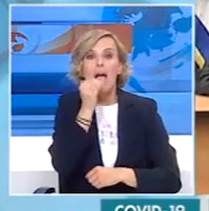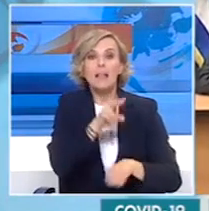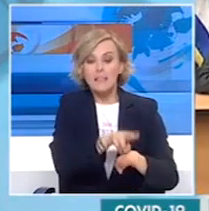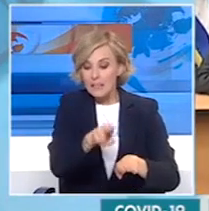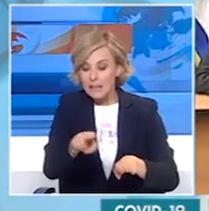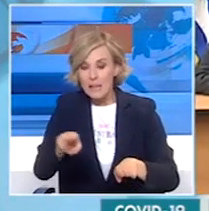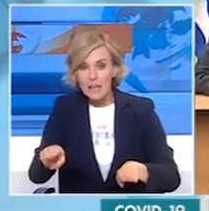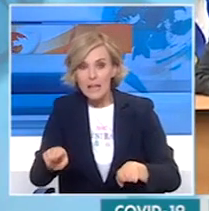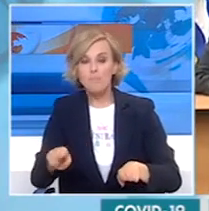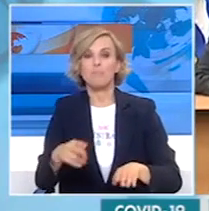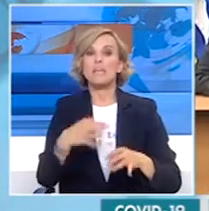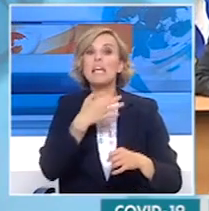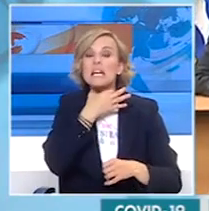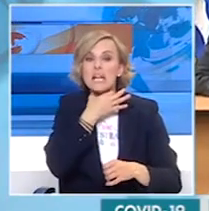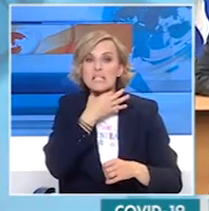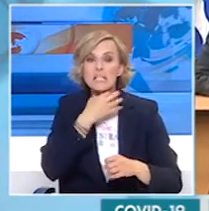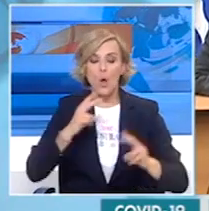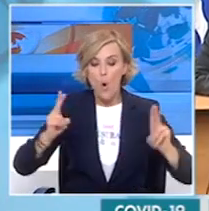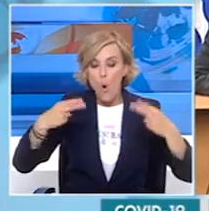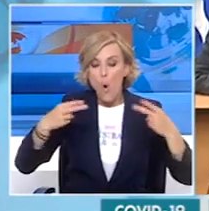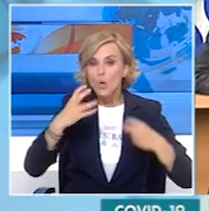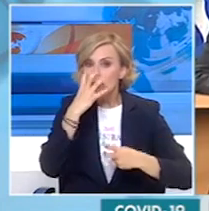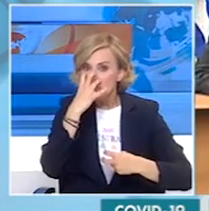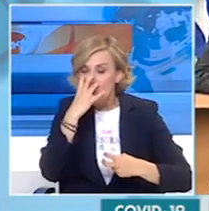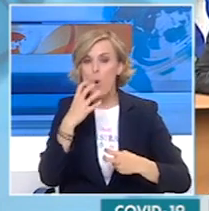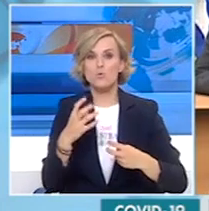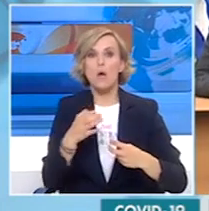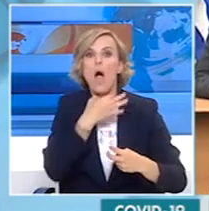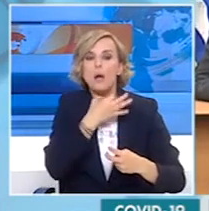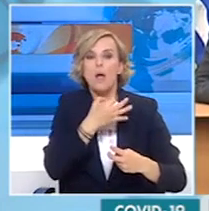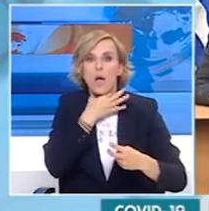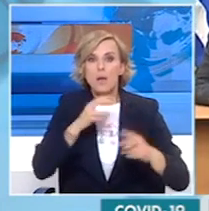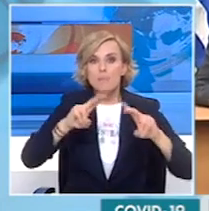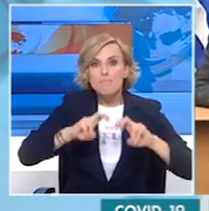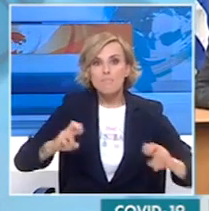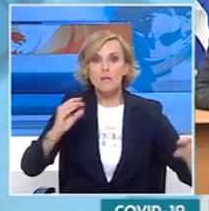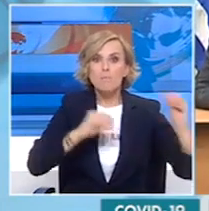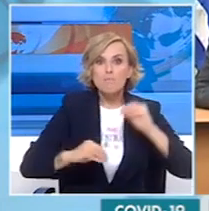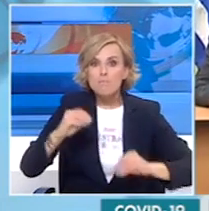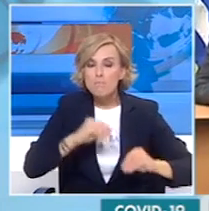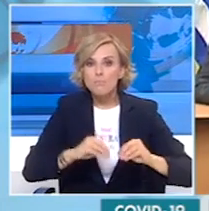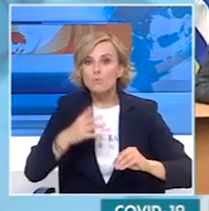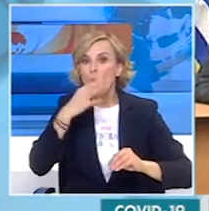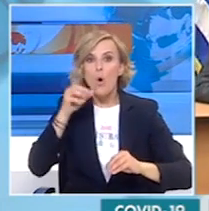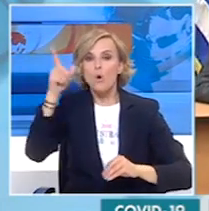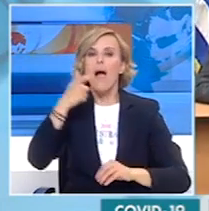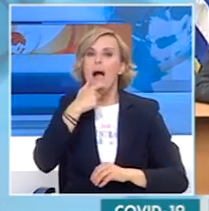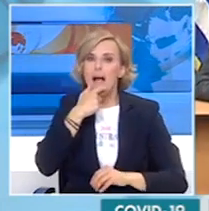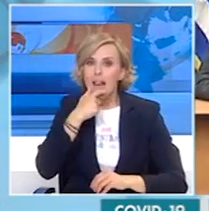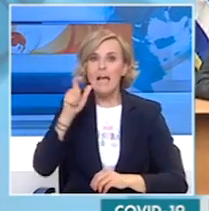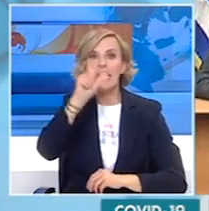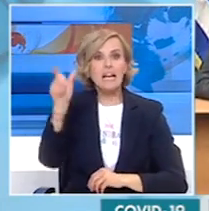ανάγκες σε θεραπευτικό οξυγόνο. Το αποτέλεσμα είναι στην Ιταλία, τη Βρετανία και τη Νέα Υόρκη να καταβάλλονται προσπάθειες ώστε να μην εξαντληθούν τα